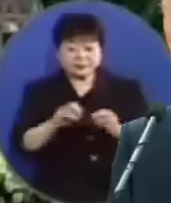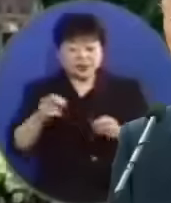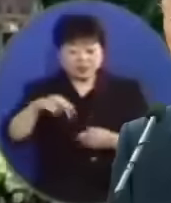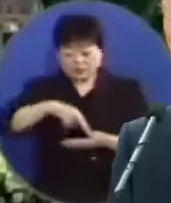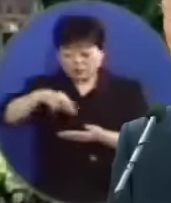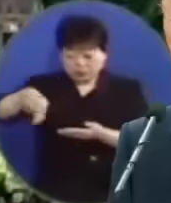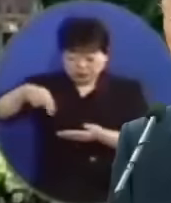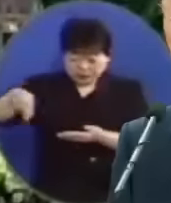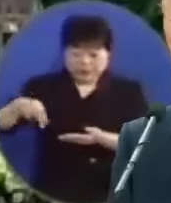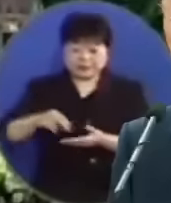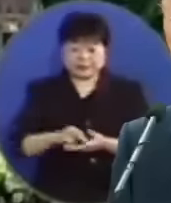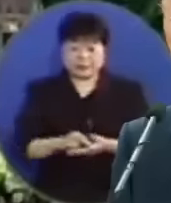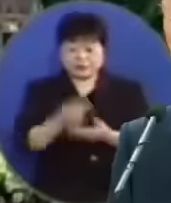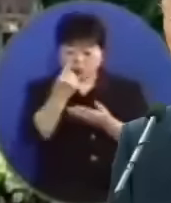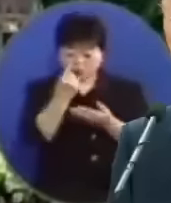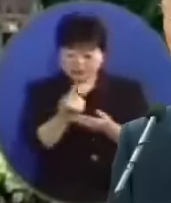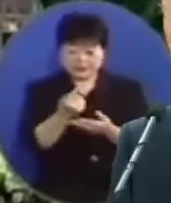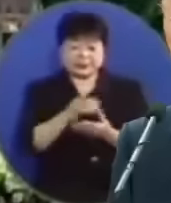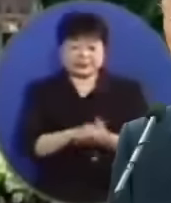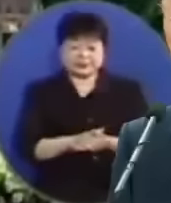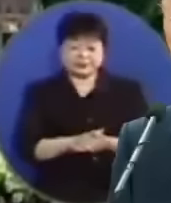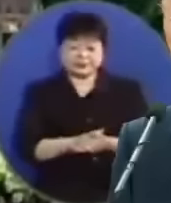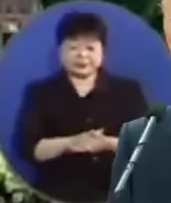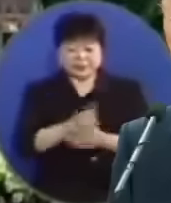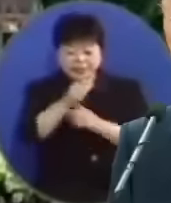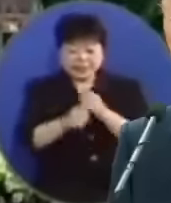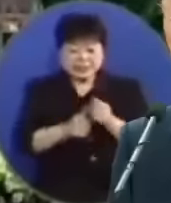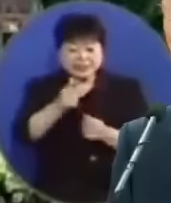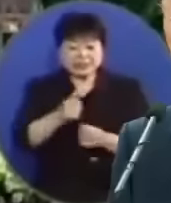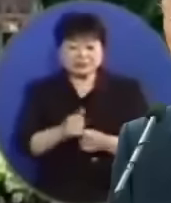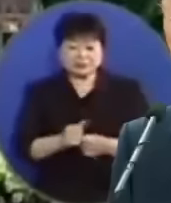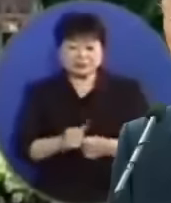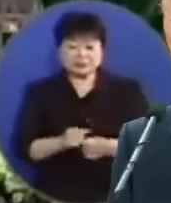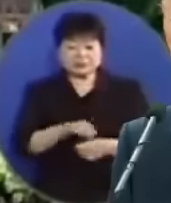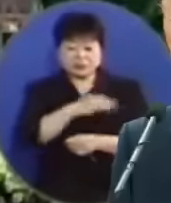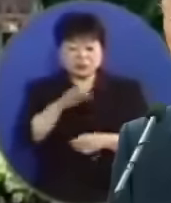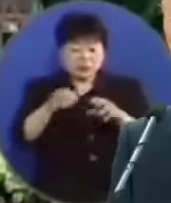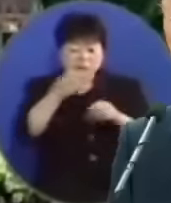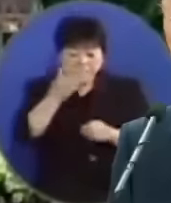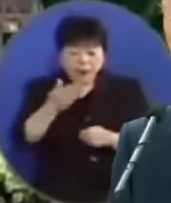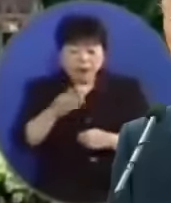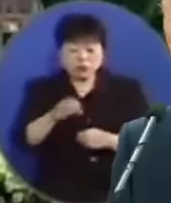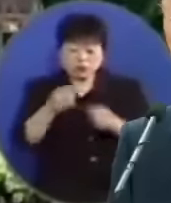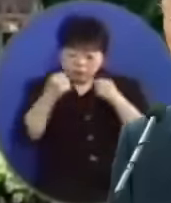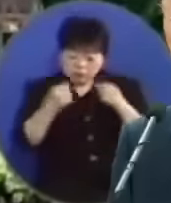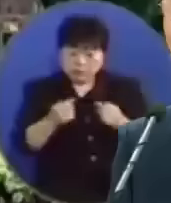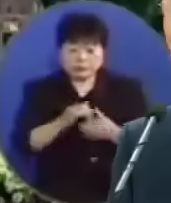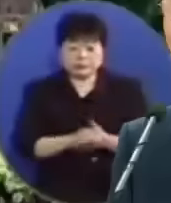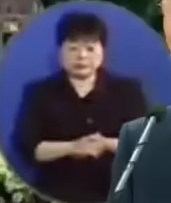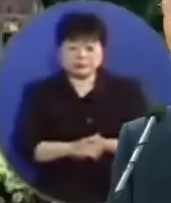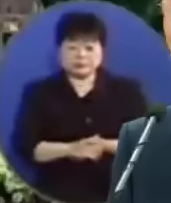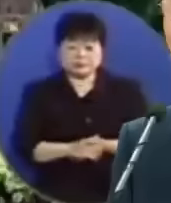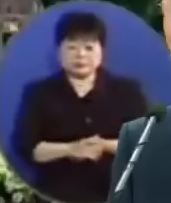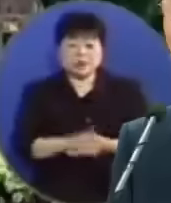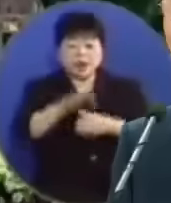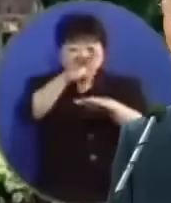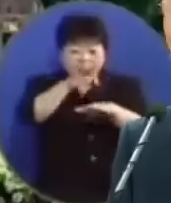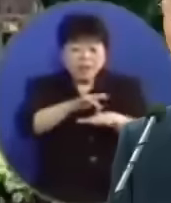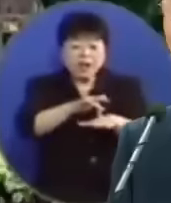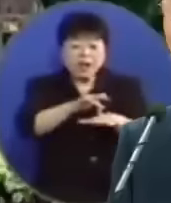돌아 여기저기 다녀왔습니다. 하나님은 전지전능 무소부지하셔서 어느 곳에나 계십니다. 그러나